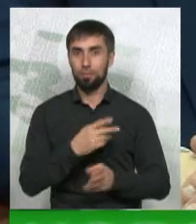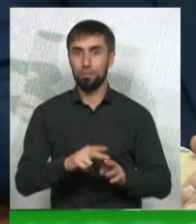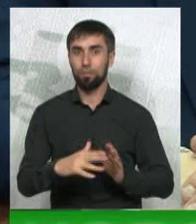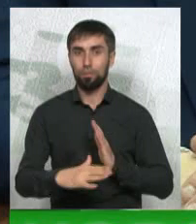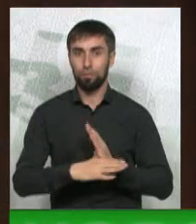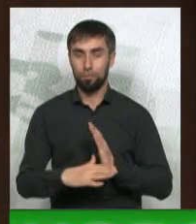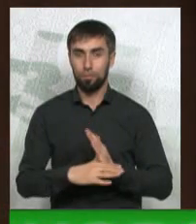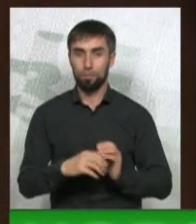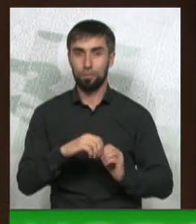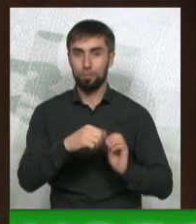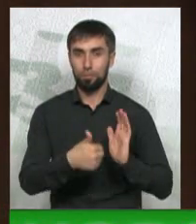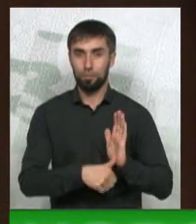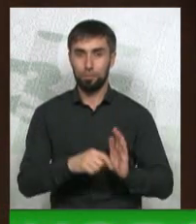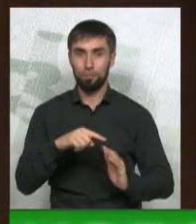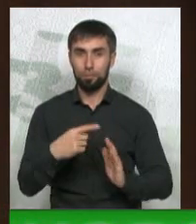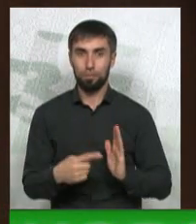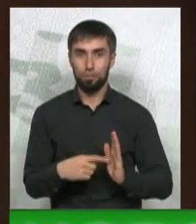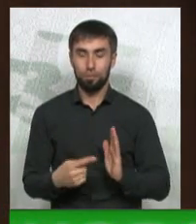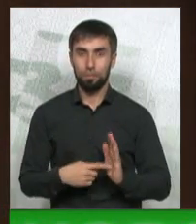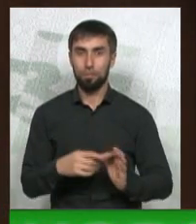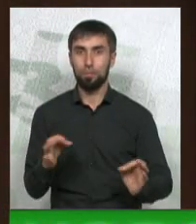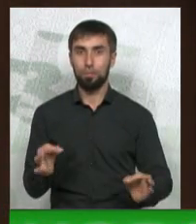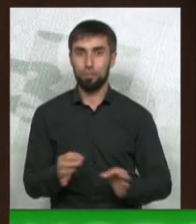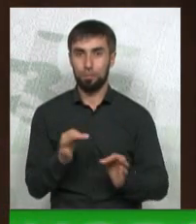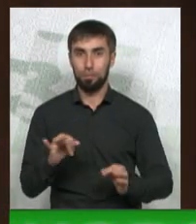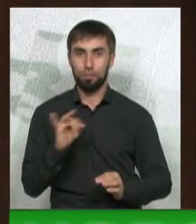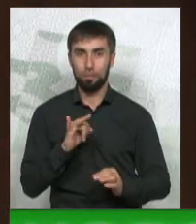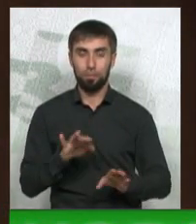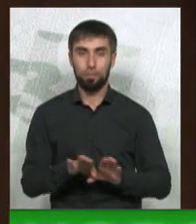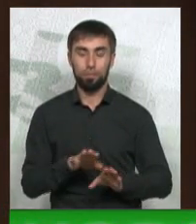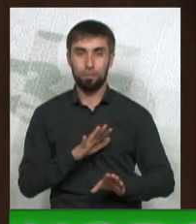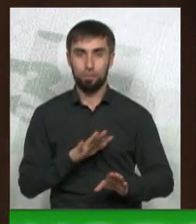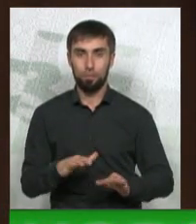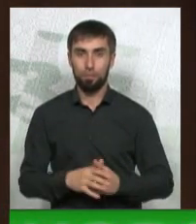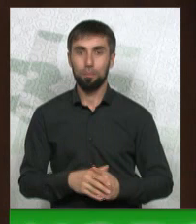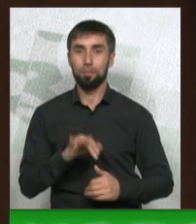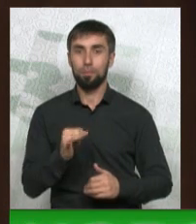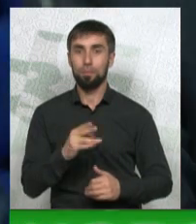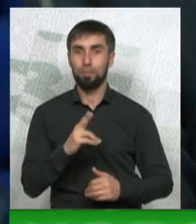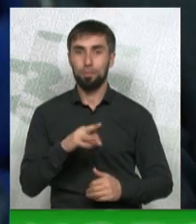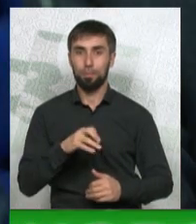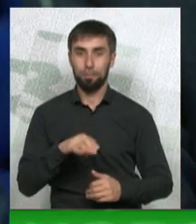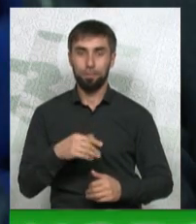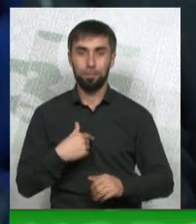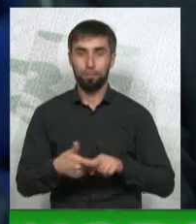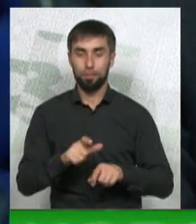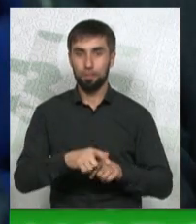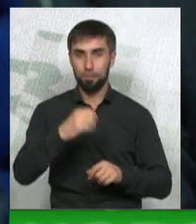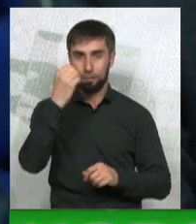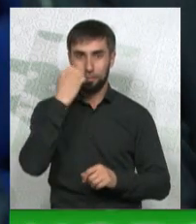есть. 16 вопросов. Но никогда в истории этого не было. И в комитетах я очень